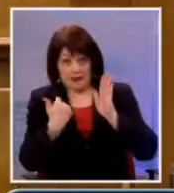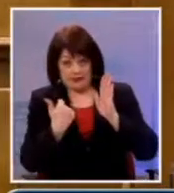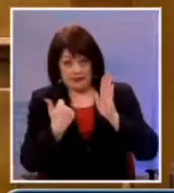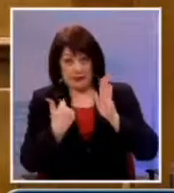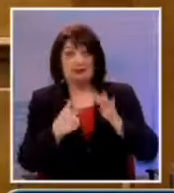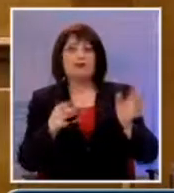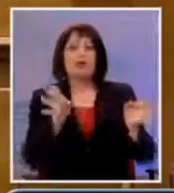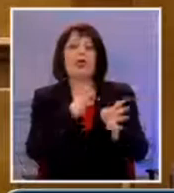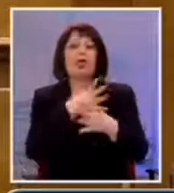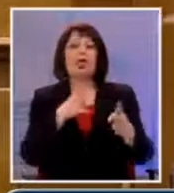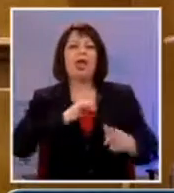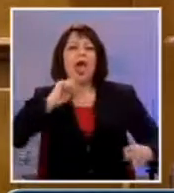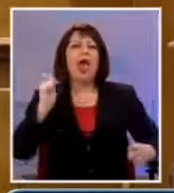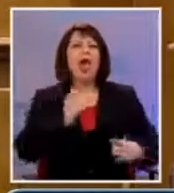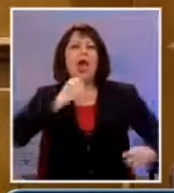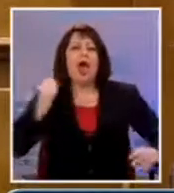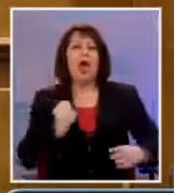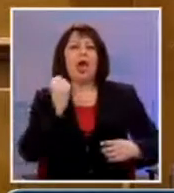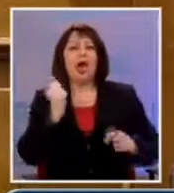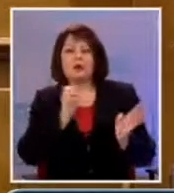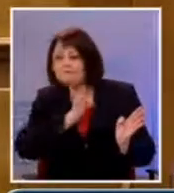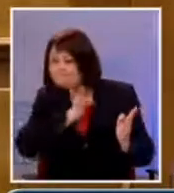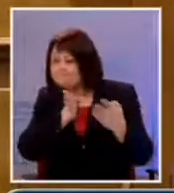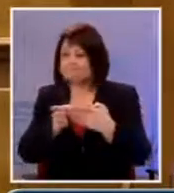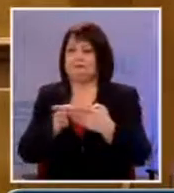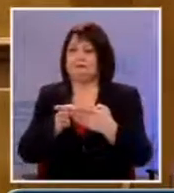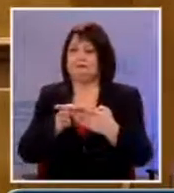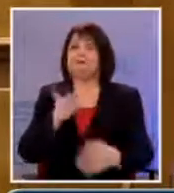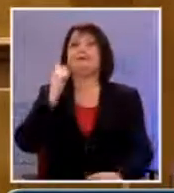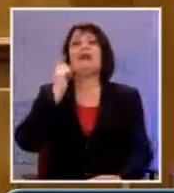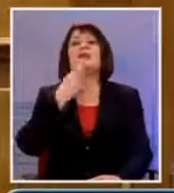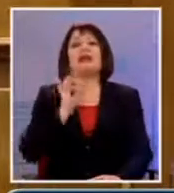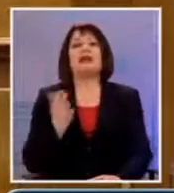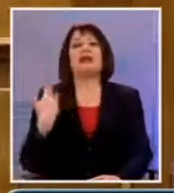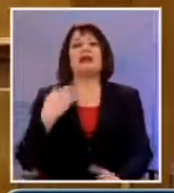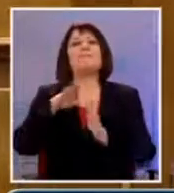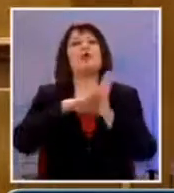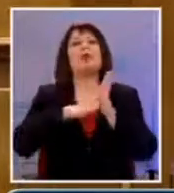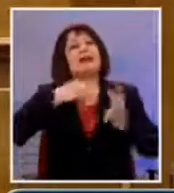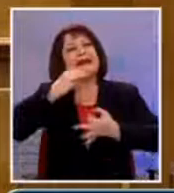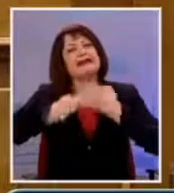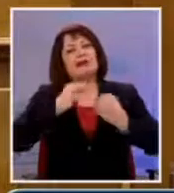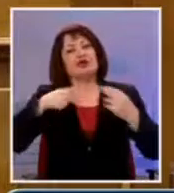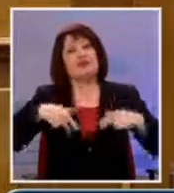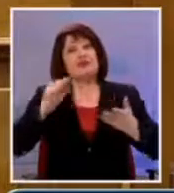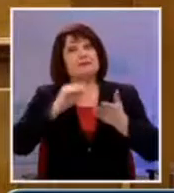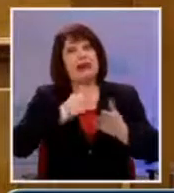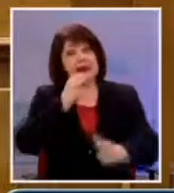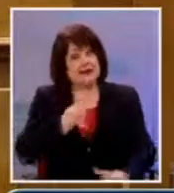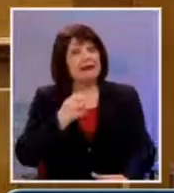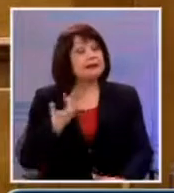με το λαϊκισμό και τον εθνικισμό πας σε άλλη κατάσταση. Είχα την ευκαιρία και κατά τη διάρκεια των προγραμματικών δηλώσεων να ξαναπώ για άλλη μια